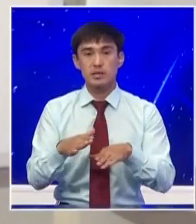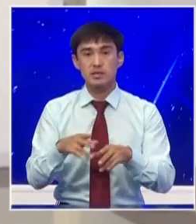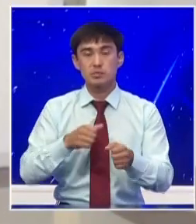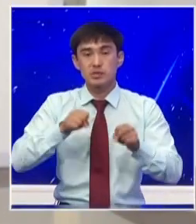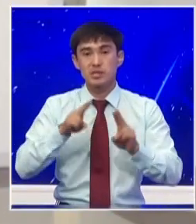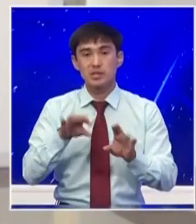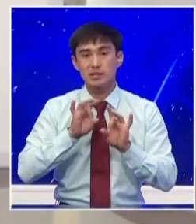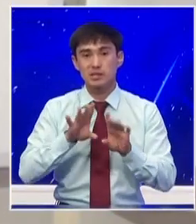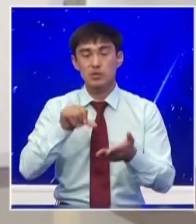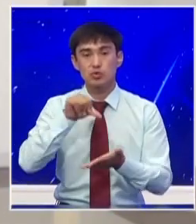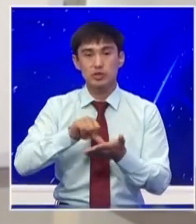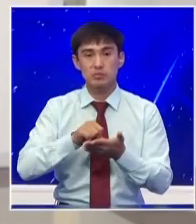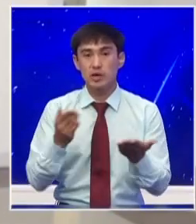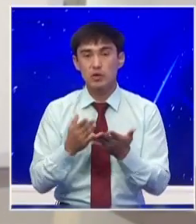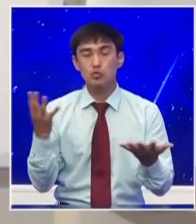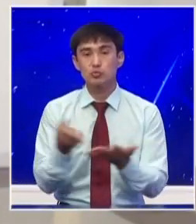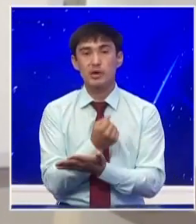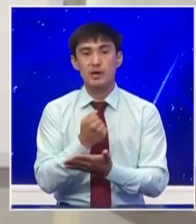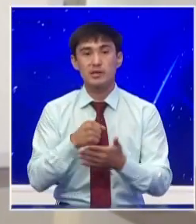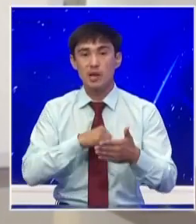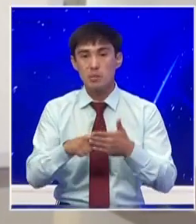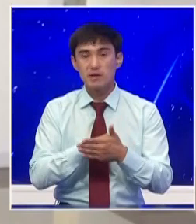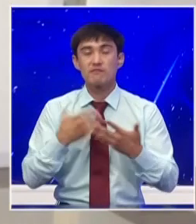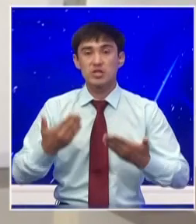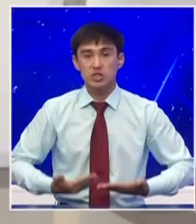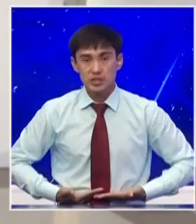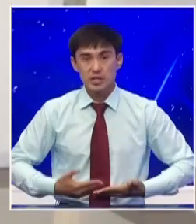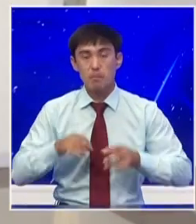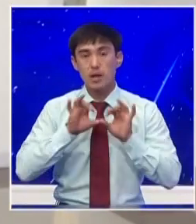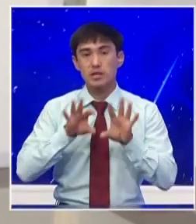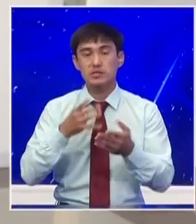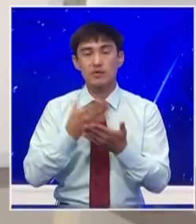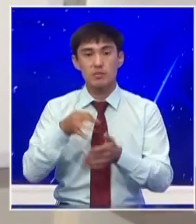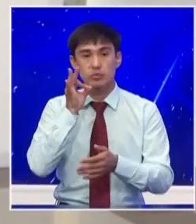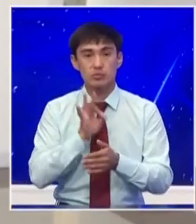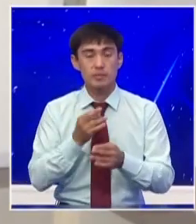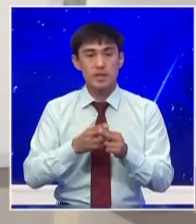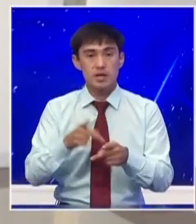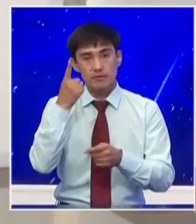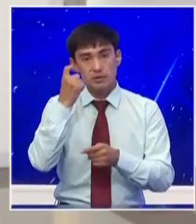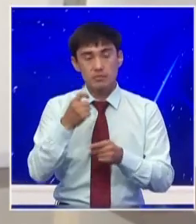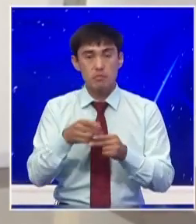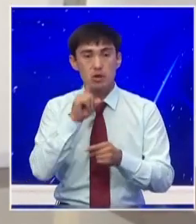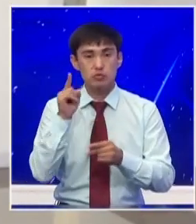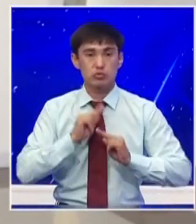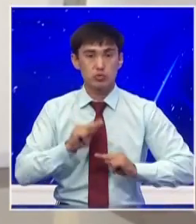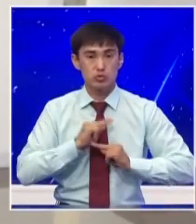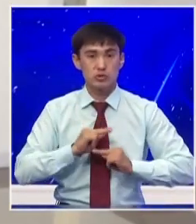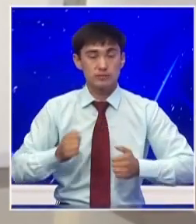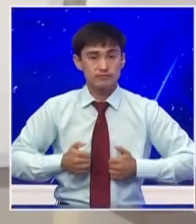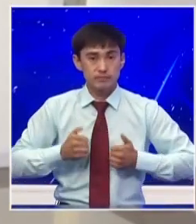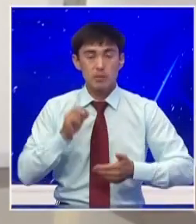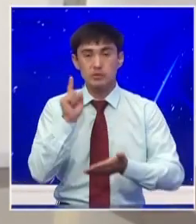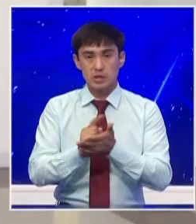спикеры рассказали участникам, каких успехов они добились в жизни и поделились советами. Хочу отметить, что если молодежь будет трудиться, не покладая рук,